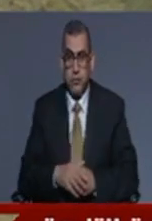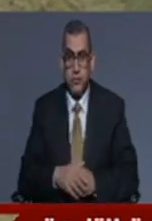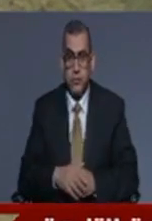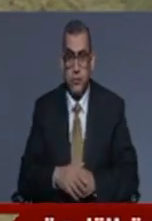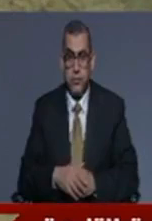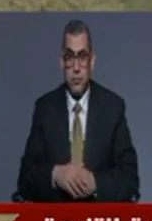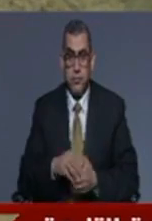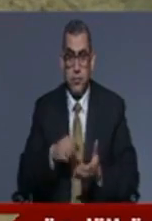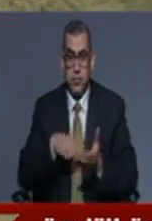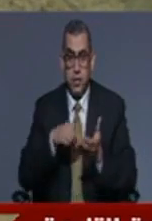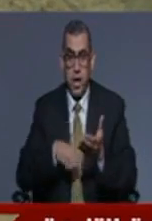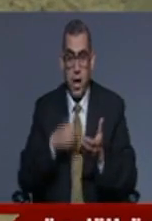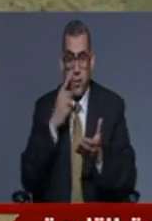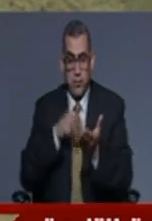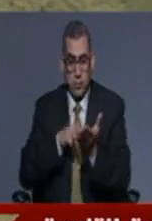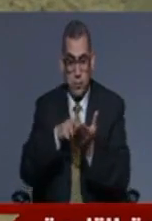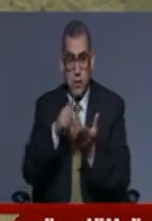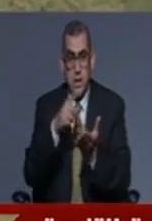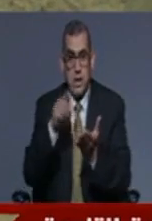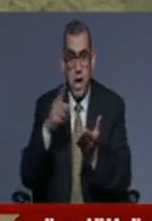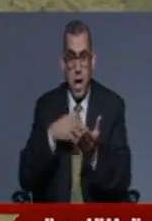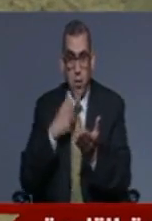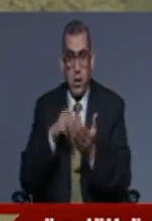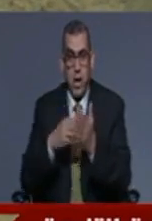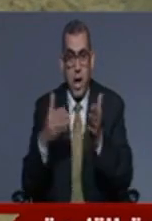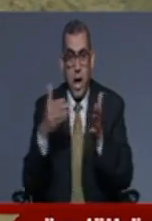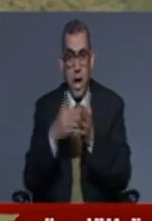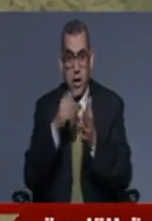القرار الصحيح أخيرا، ونبني مؤسسة